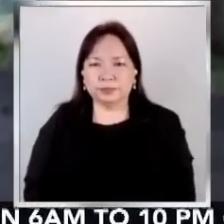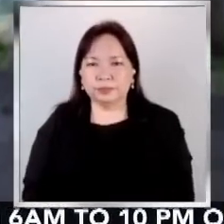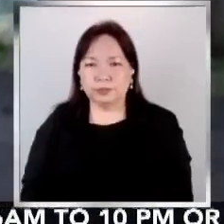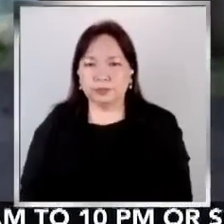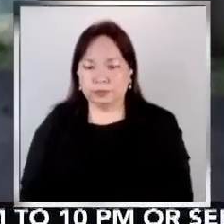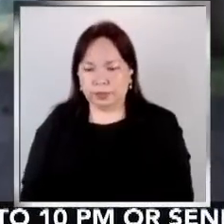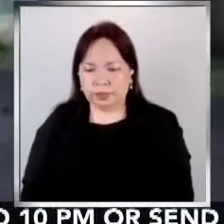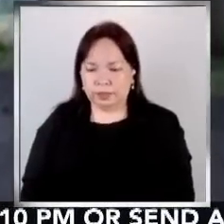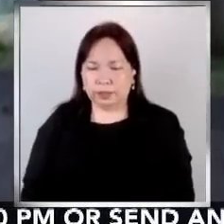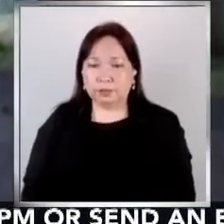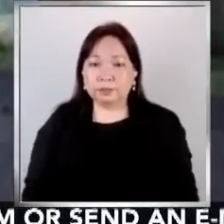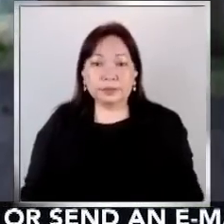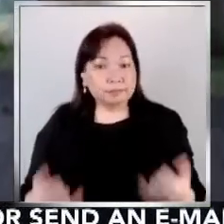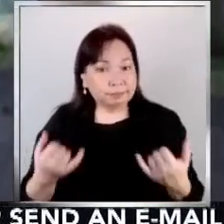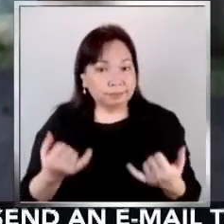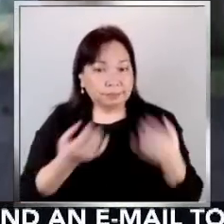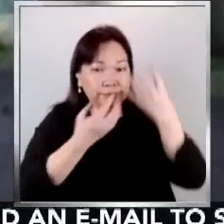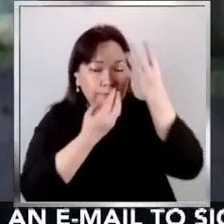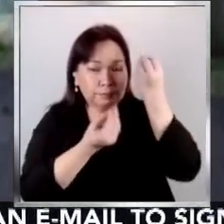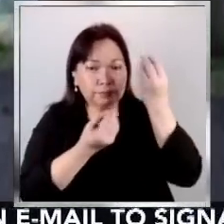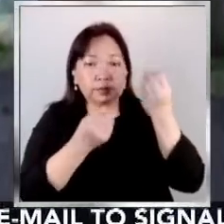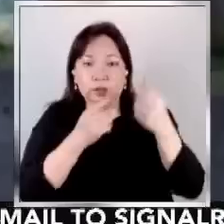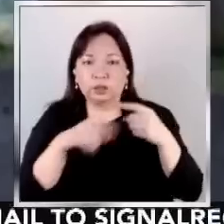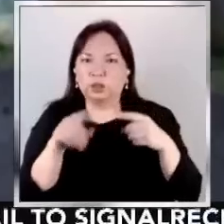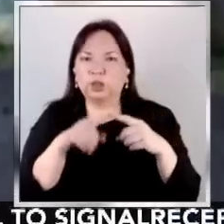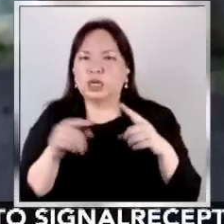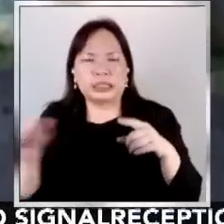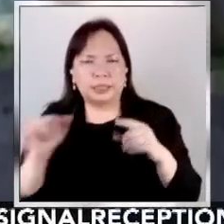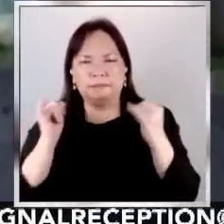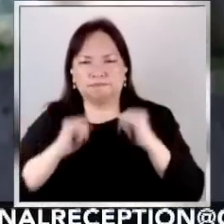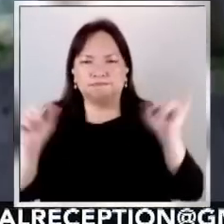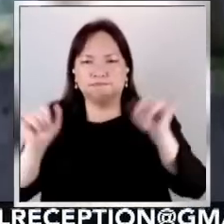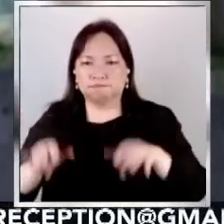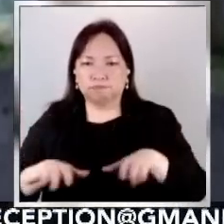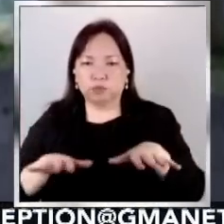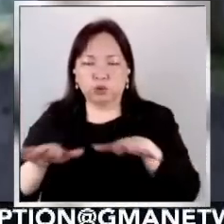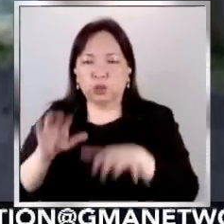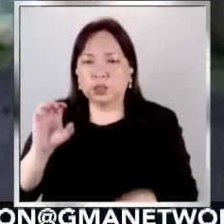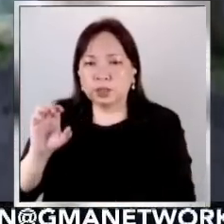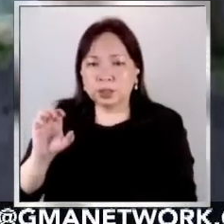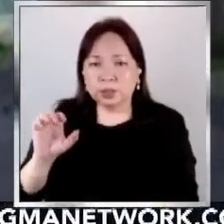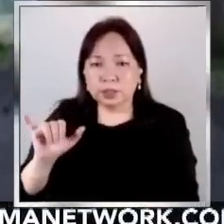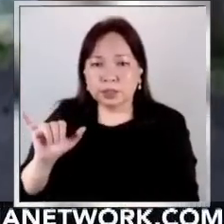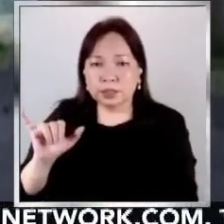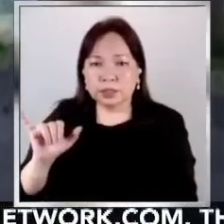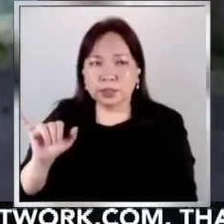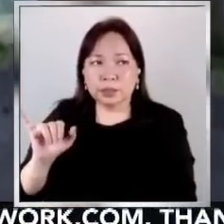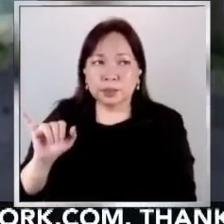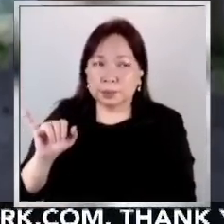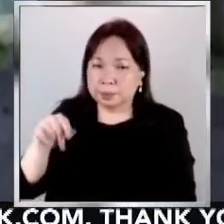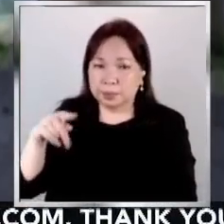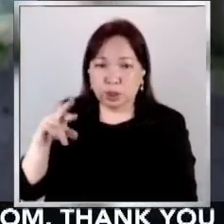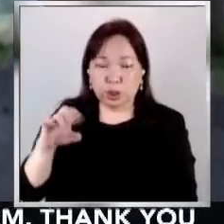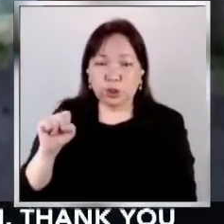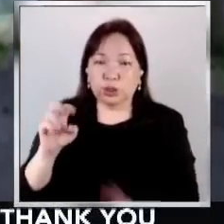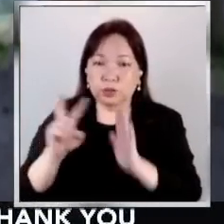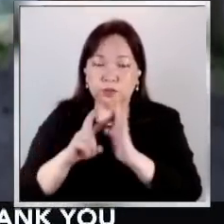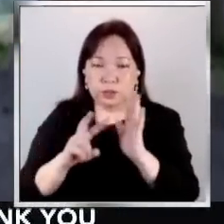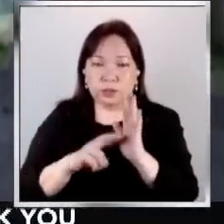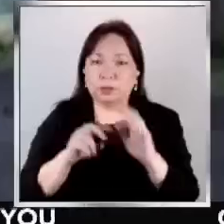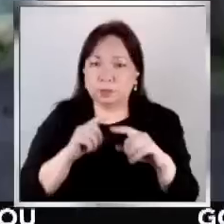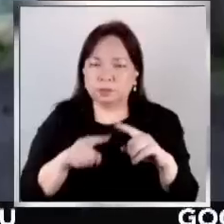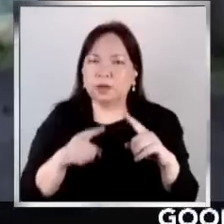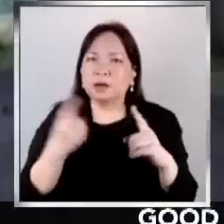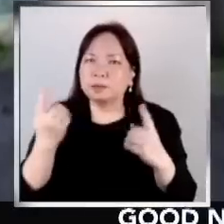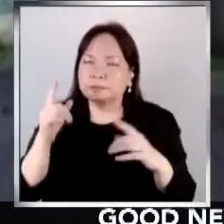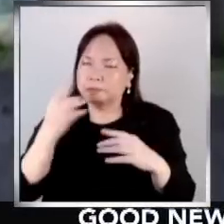Ivan, sa ngayon ay baha pa rin sa ilang kalsada dito sa Cypress Village, pero mas mababa na ito kumpara kagabi. Sa ngayon nga ay nakakaranas na tayo